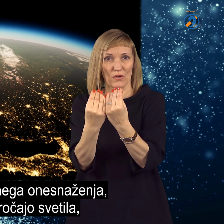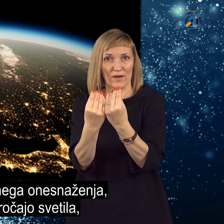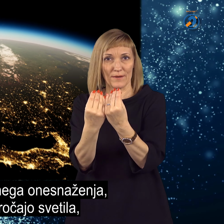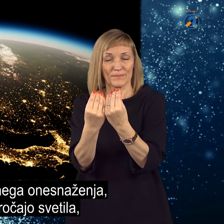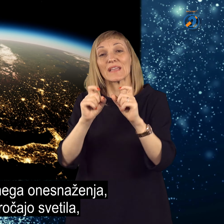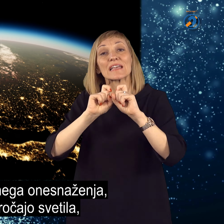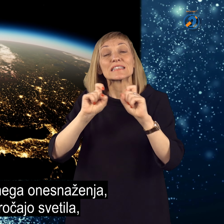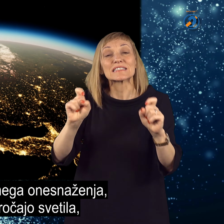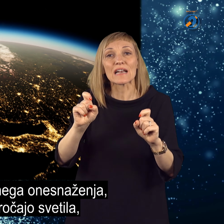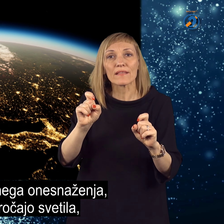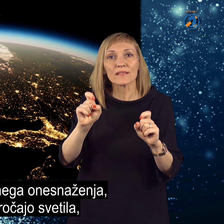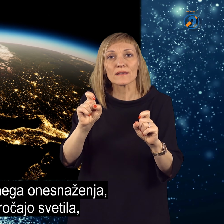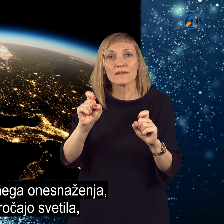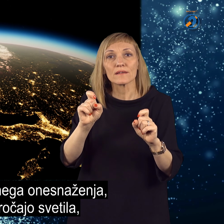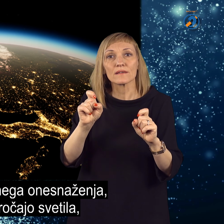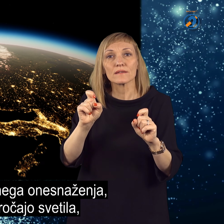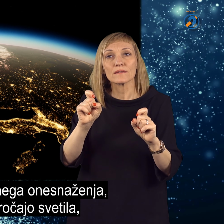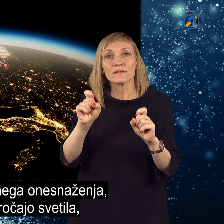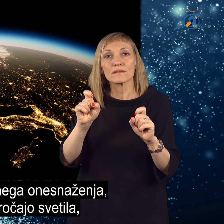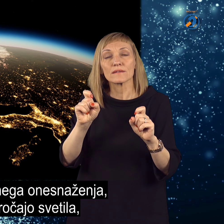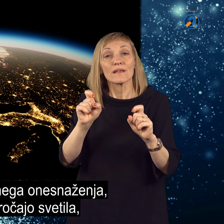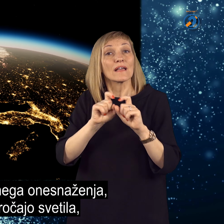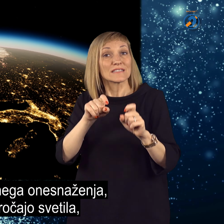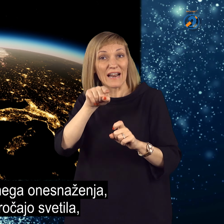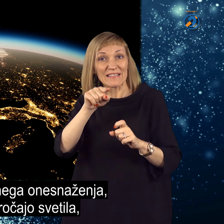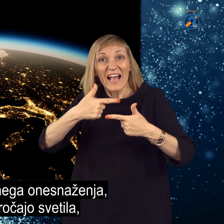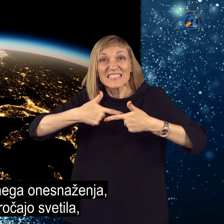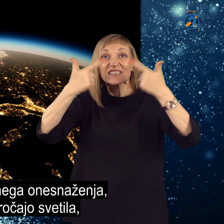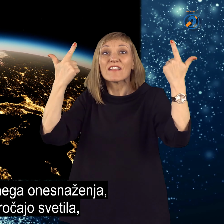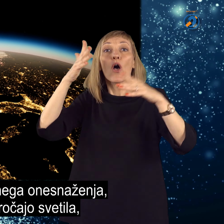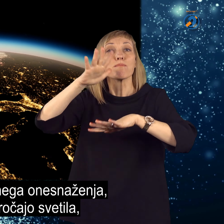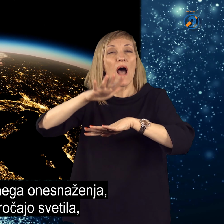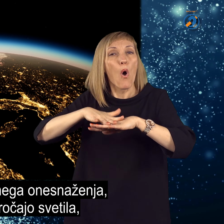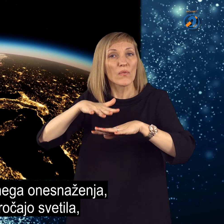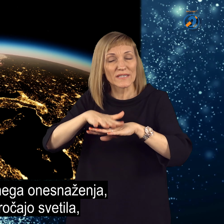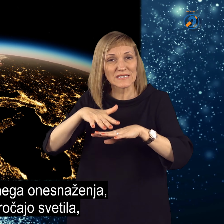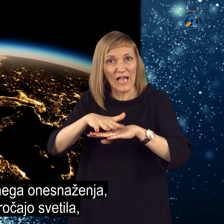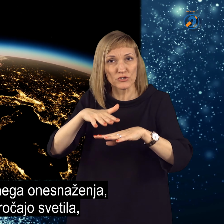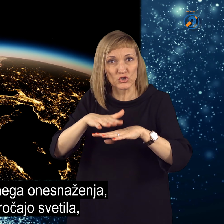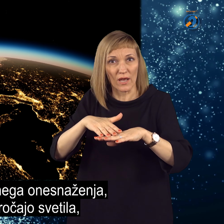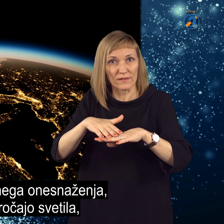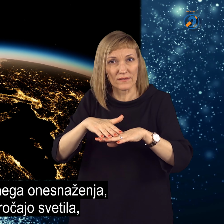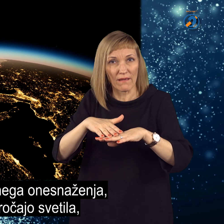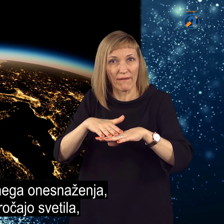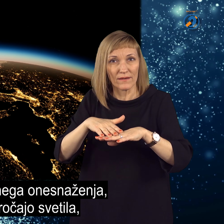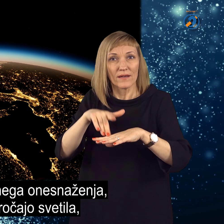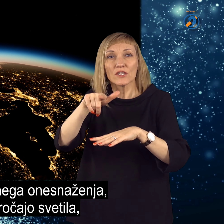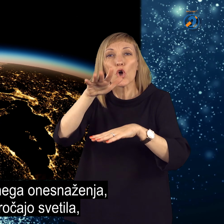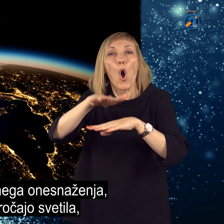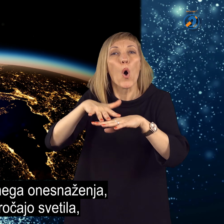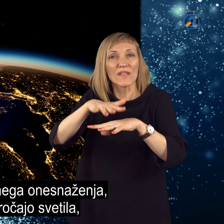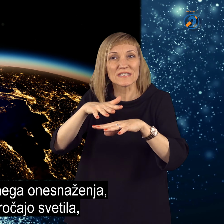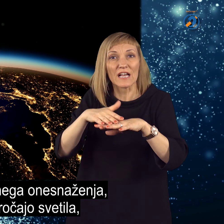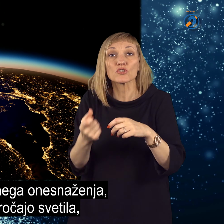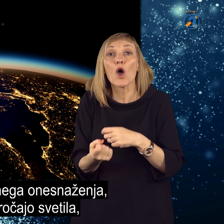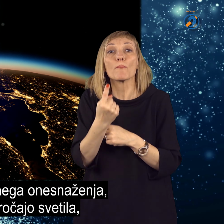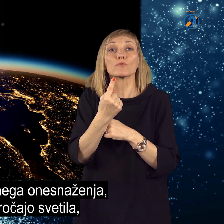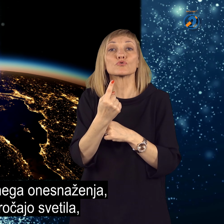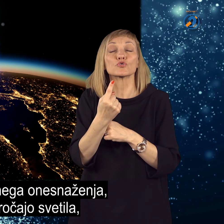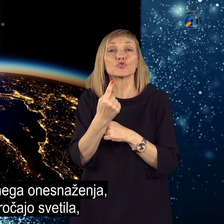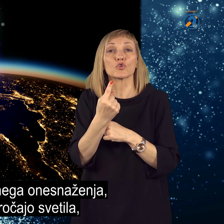svetlobnega onesnaženja, onesnaženja, ki ga